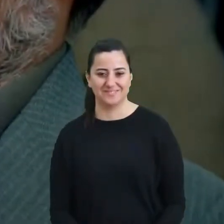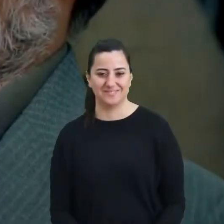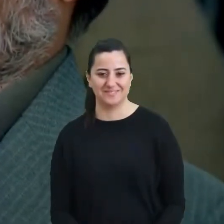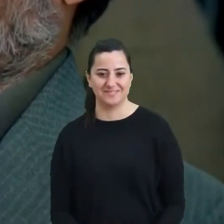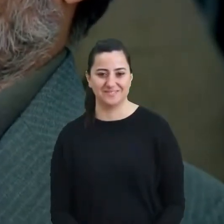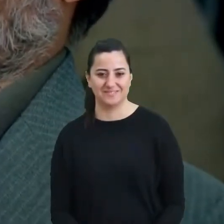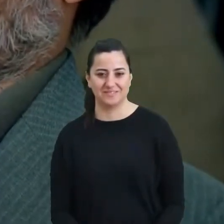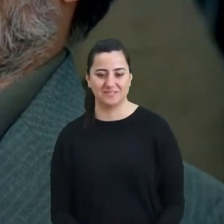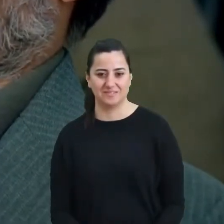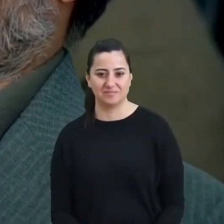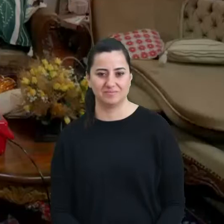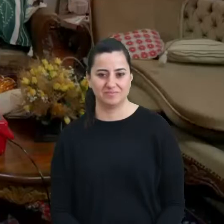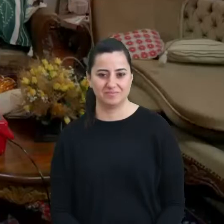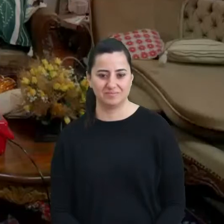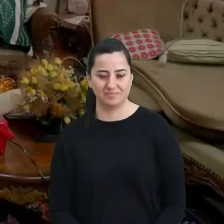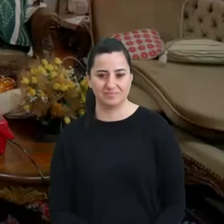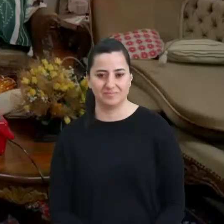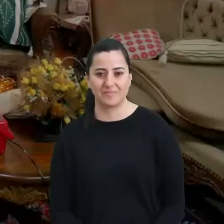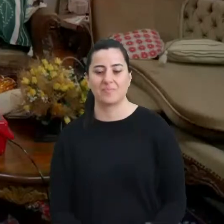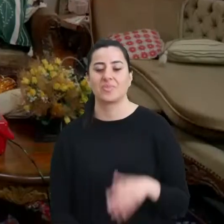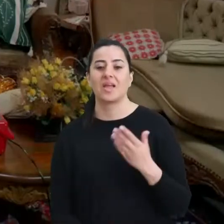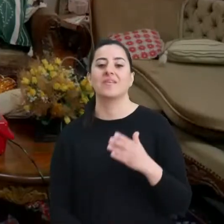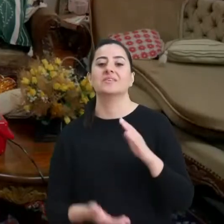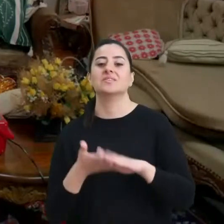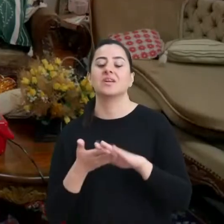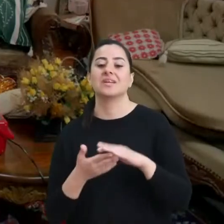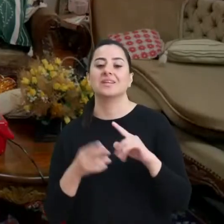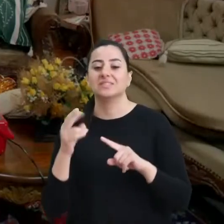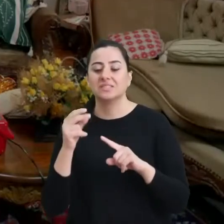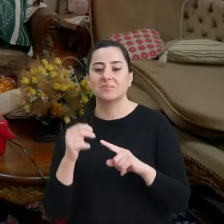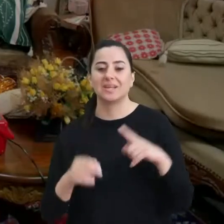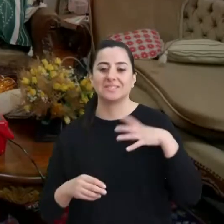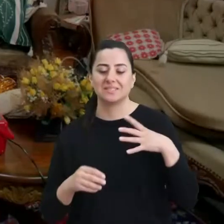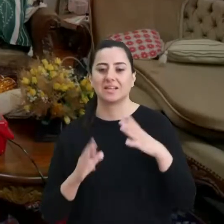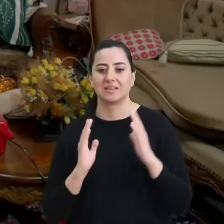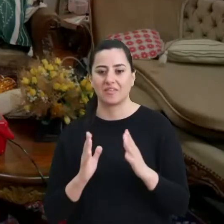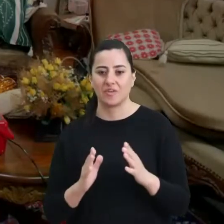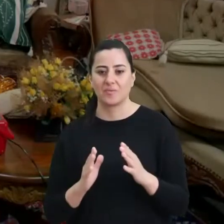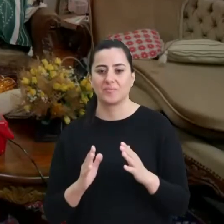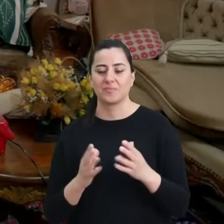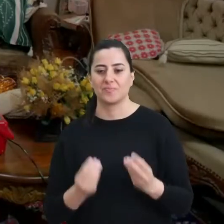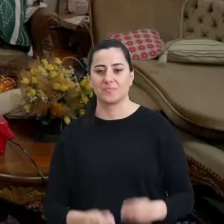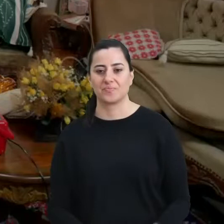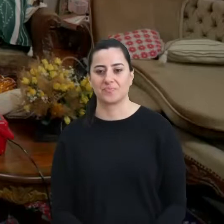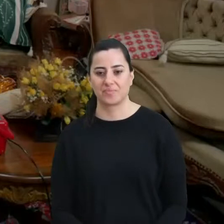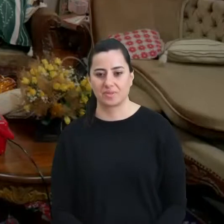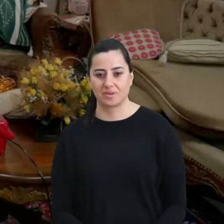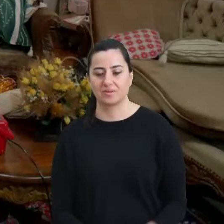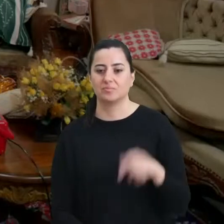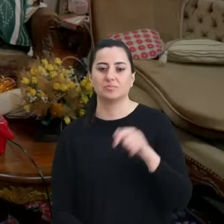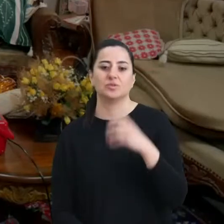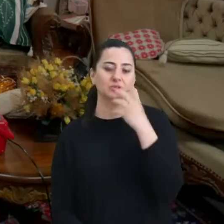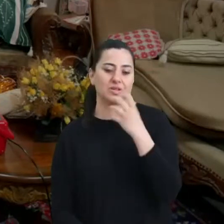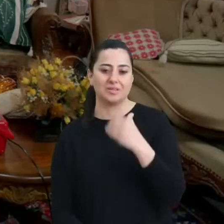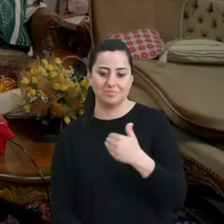Keyifle arkasına yaslandı. Evet sevgili dostlar, İsmail'le istek attı tüm hızıyla devam edip durun. Bu şarkı